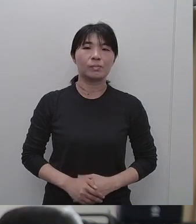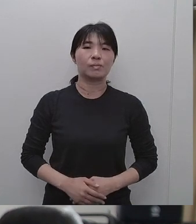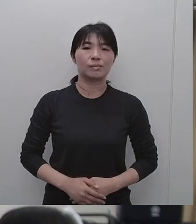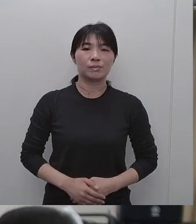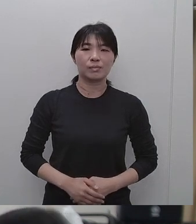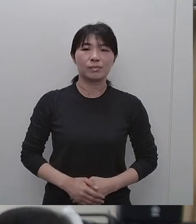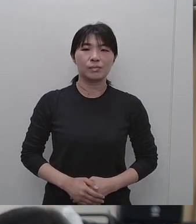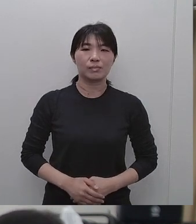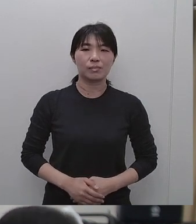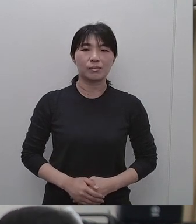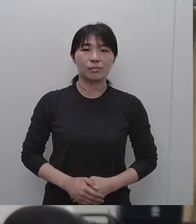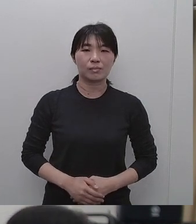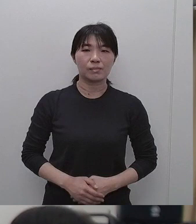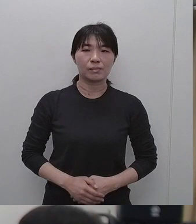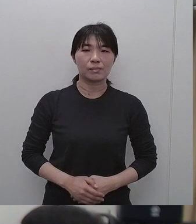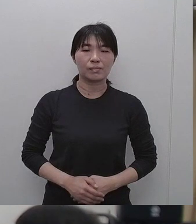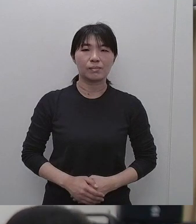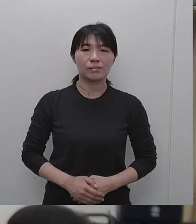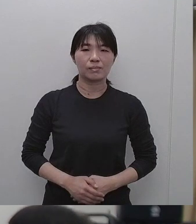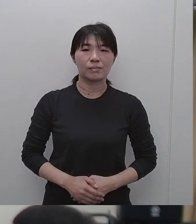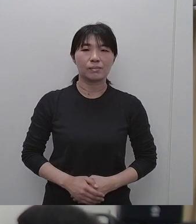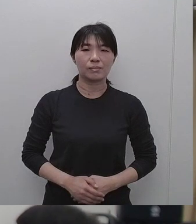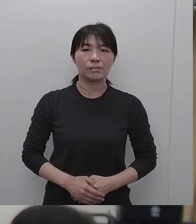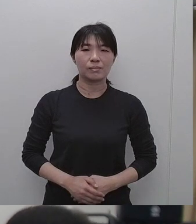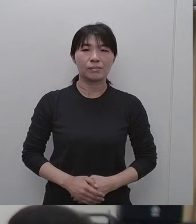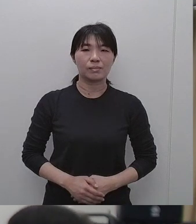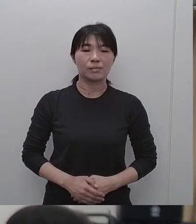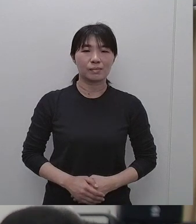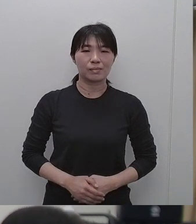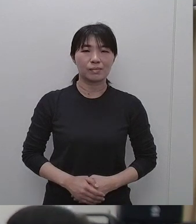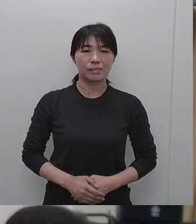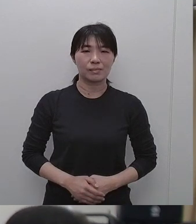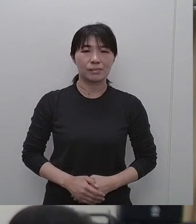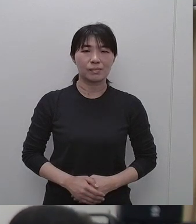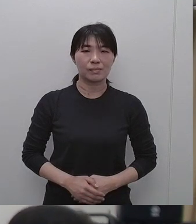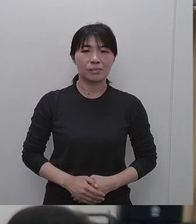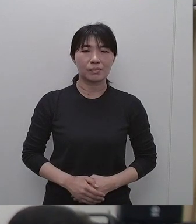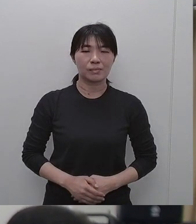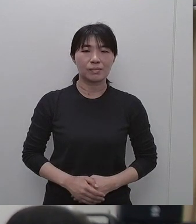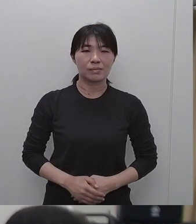今度12月3日に人権フェスティバルがありますね。